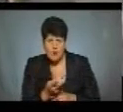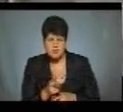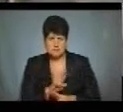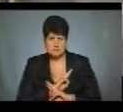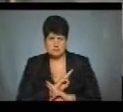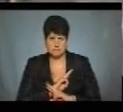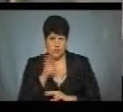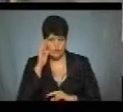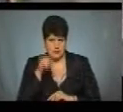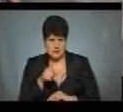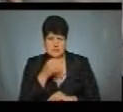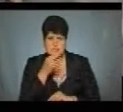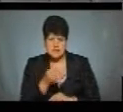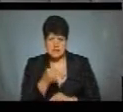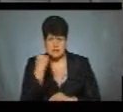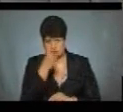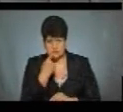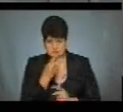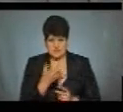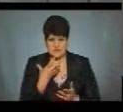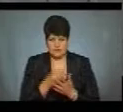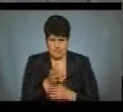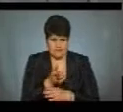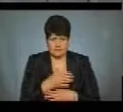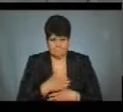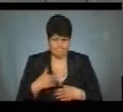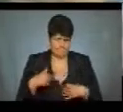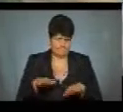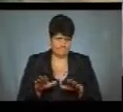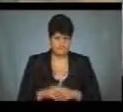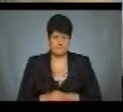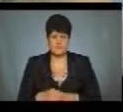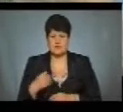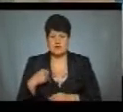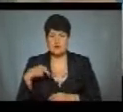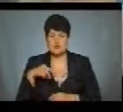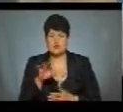воді. Він представлятися та показувати своє обличчя на камеру відмовився. Я йшов